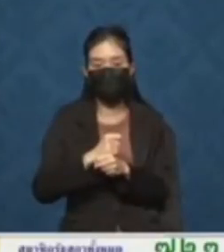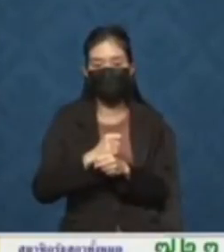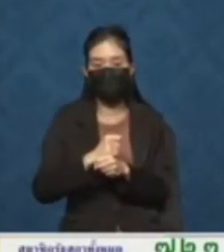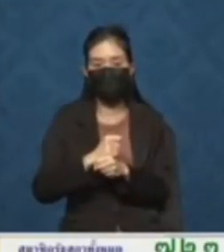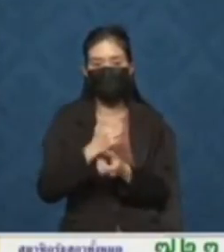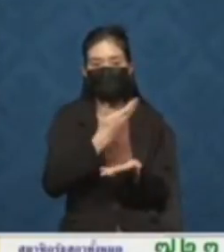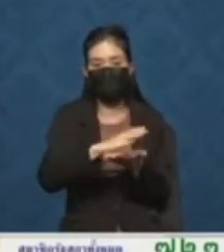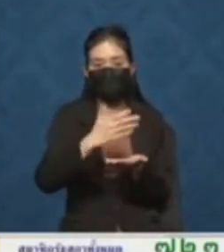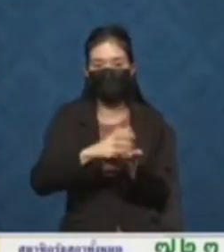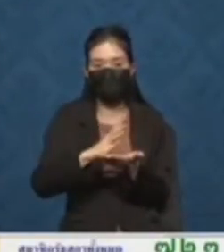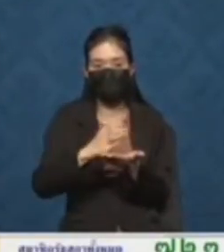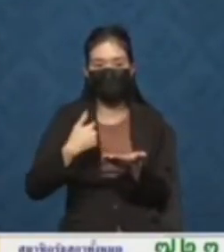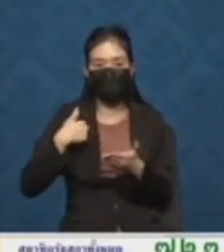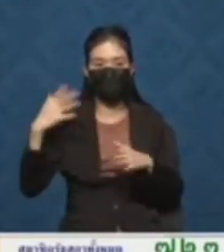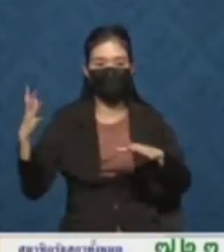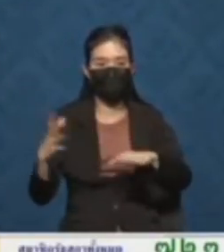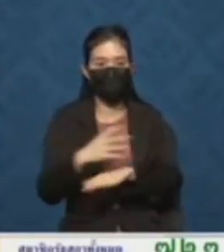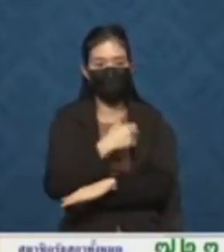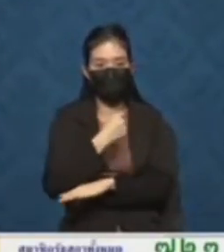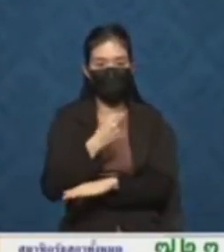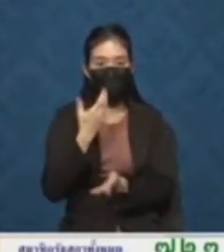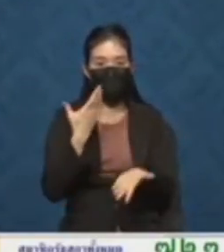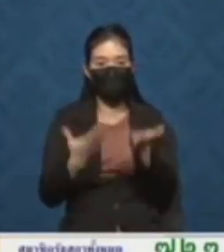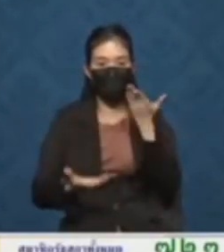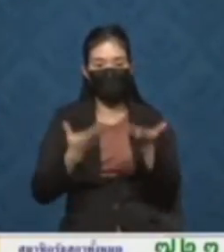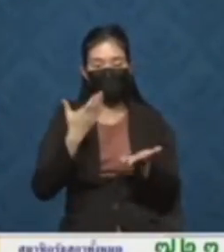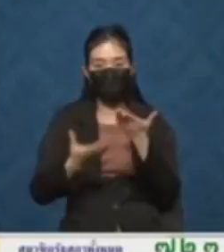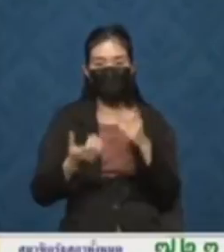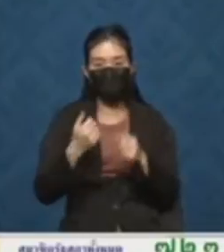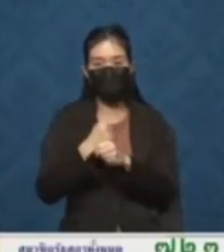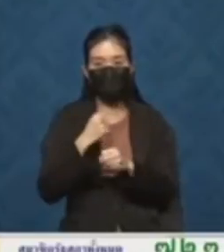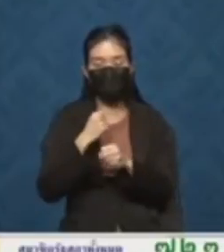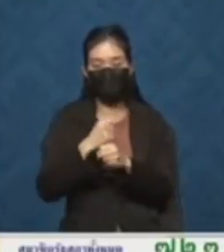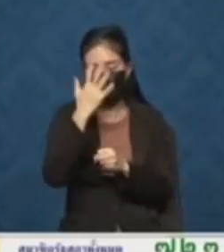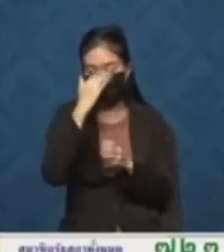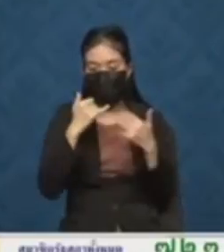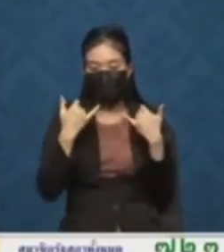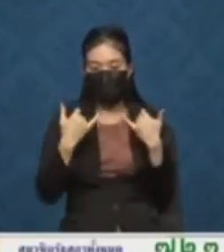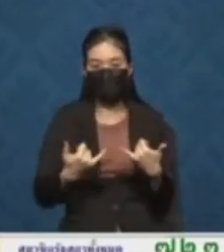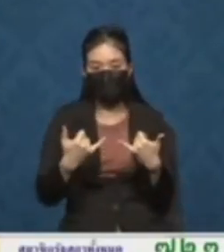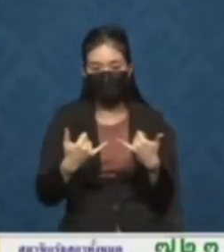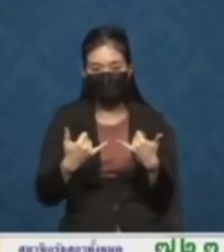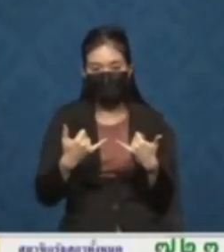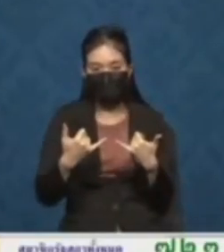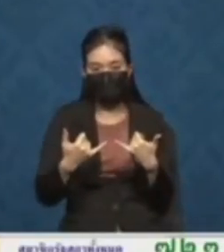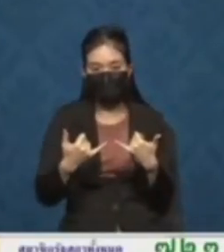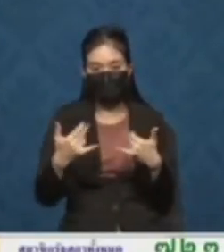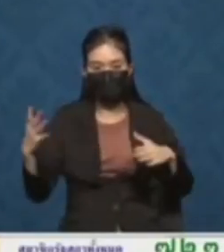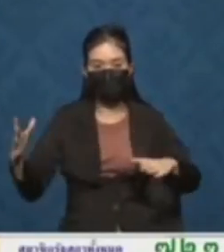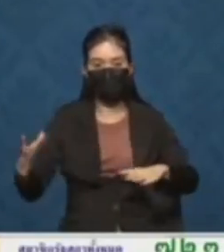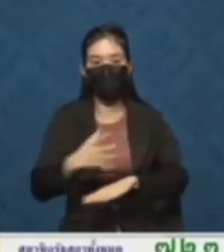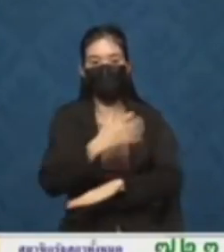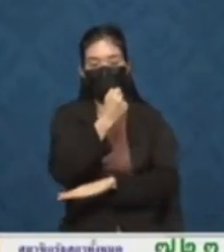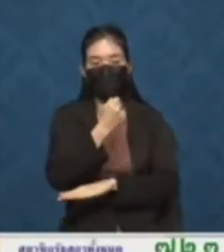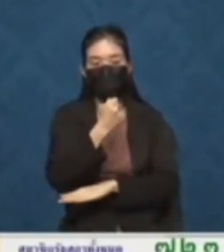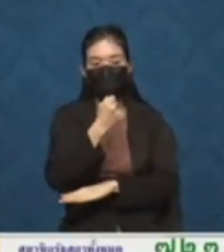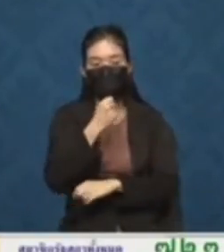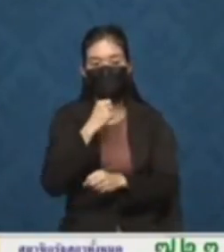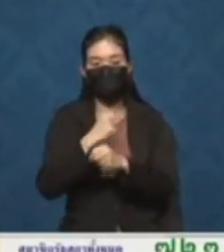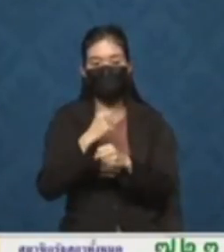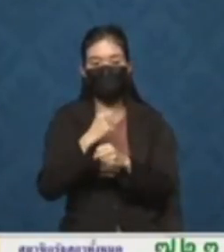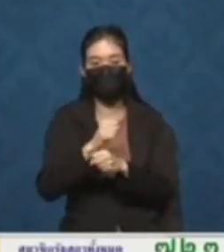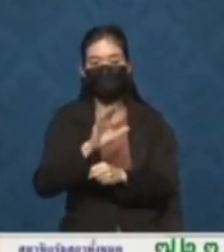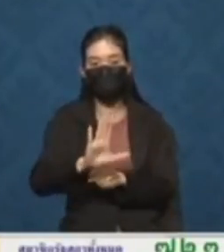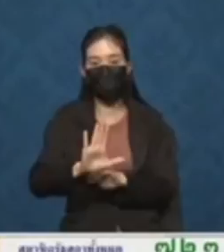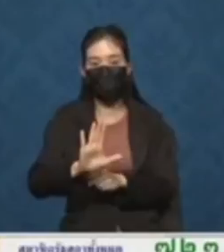แบ่งแยกอำนาจและถ่วงดุลอำนาจเพราะว่าเราให้อำนาจที่เราได้มาจากประชาชน